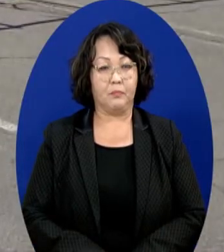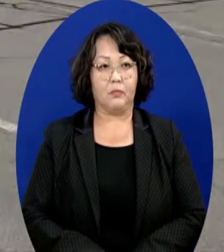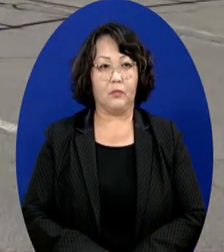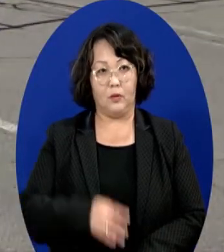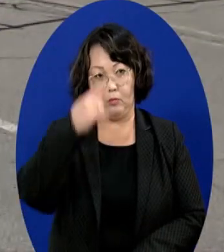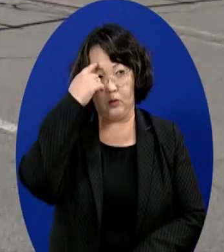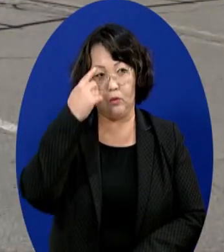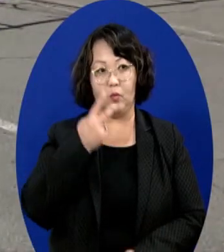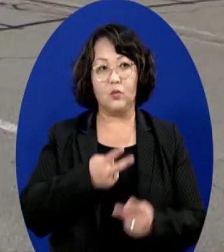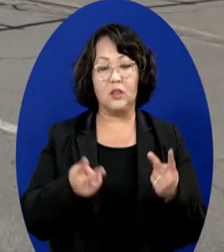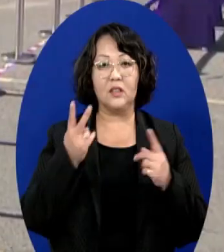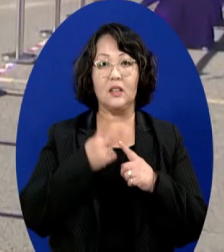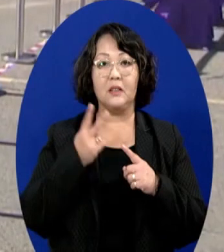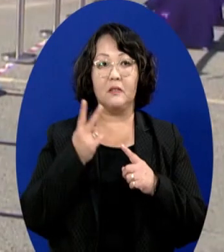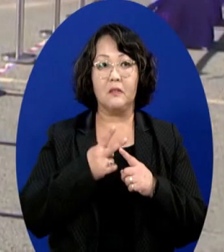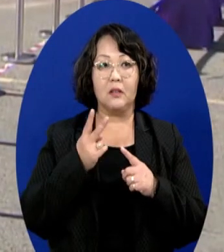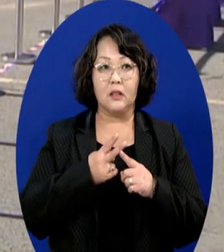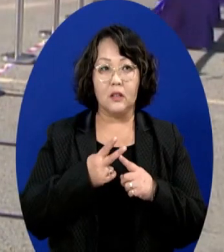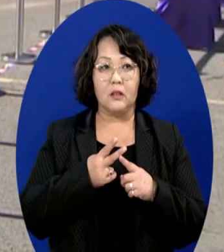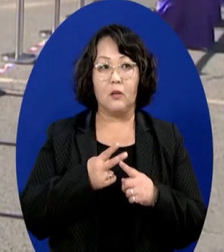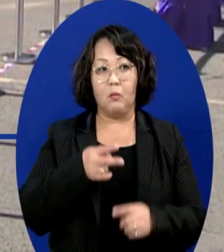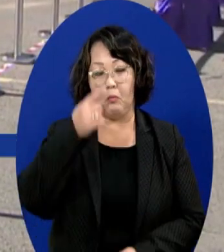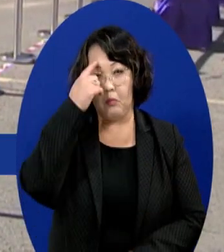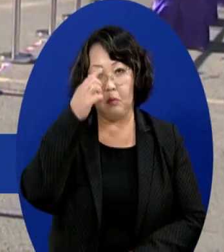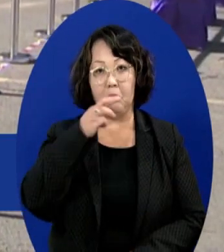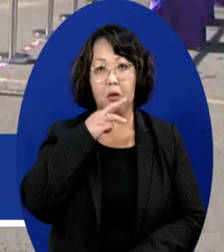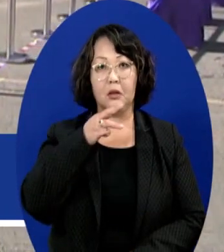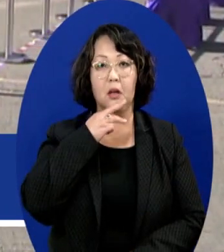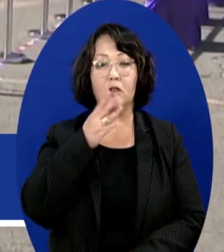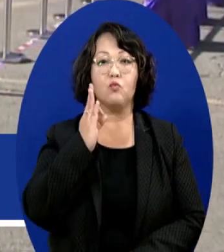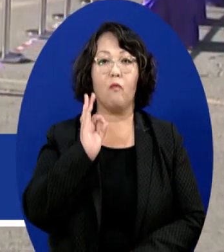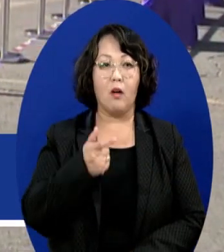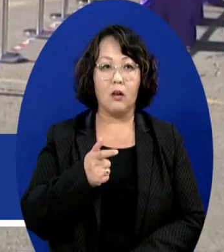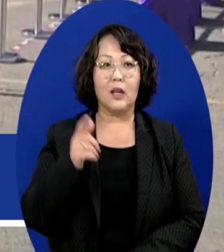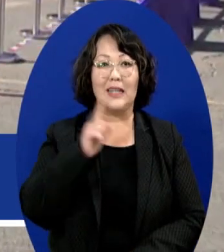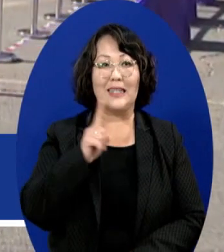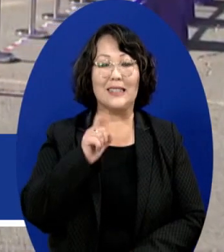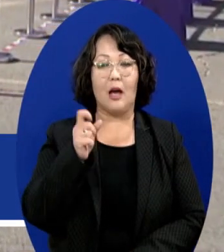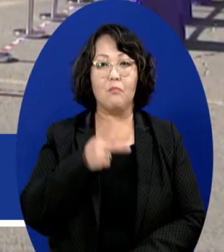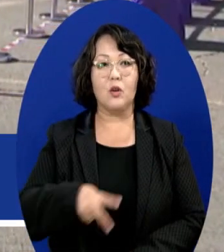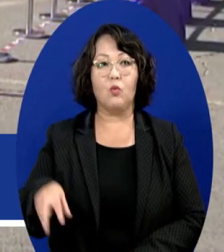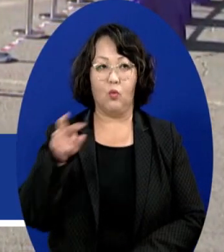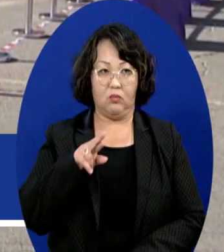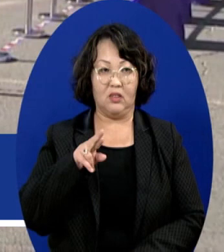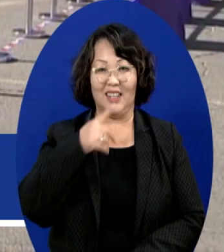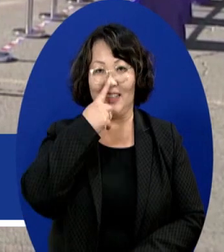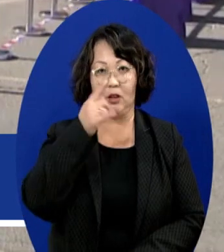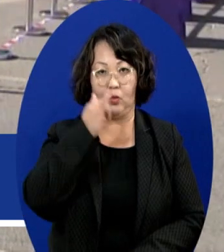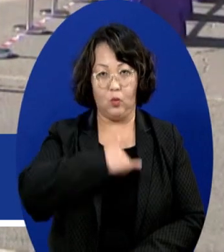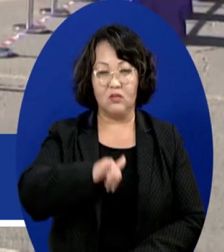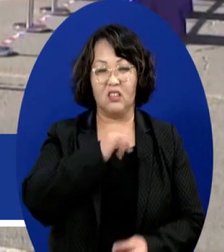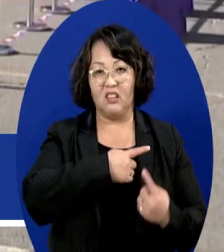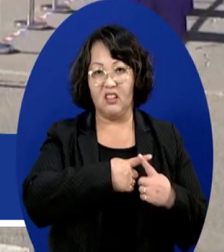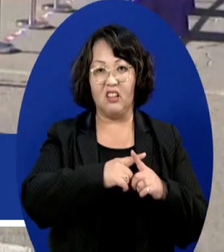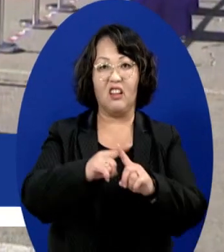Монголын үндэсний олон нийтийн телевиз, Монголын мэдээ сувг, замын үд, Монгол улс болон бүгд найрамдтай ард улсын хилийн тэг цэгээс үзэж та